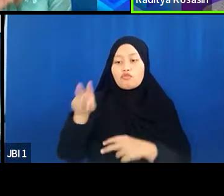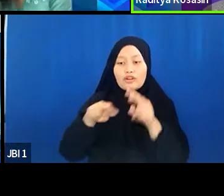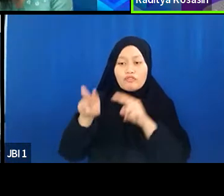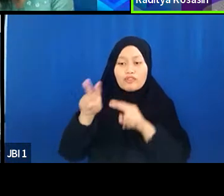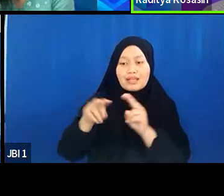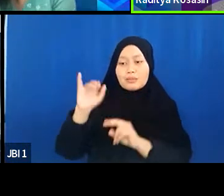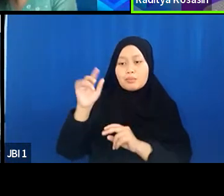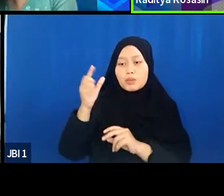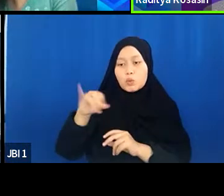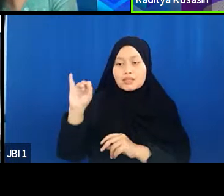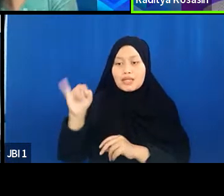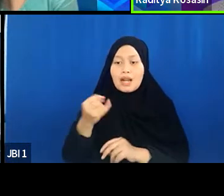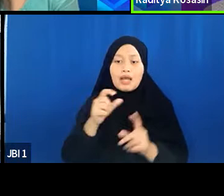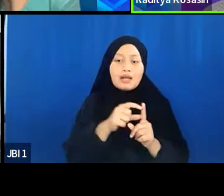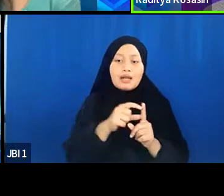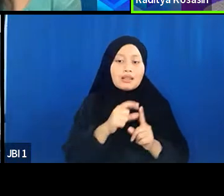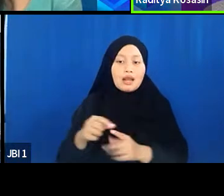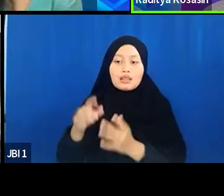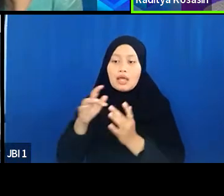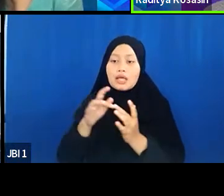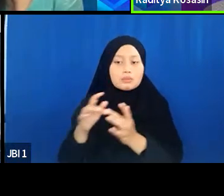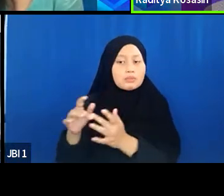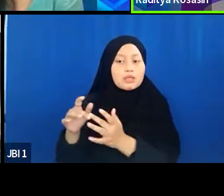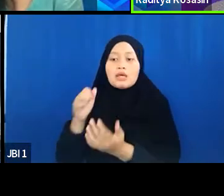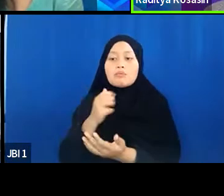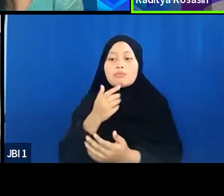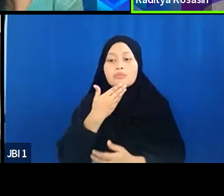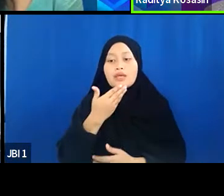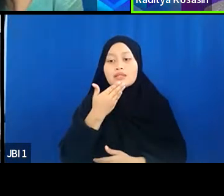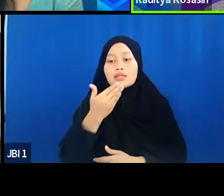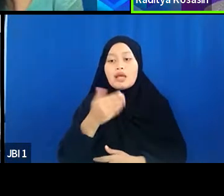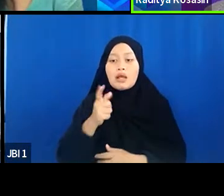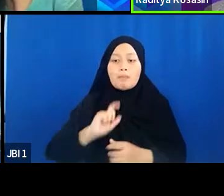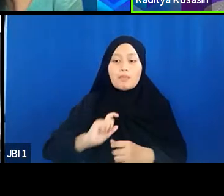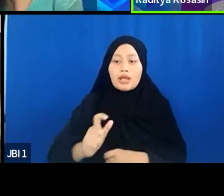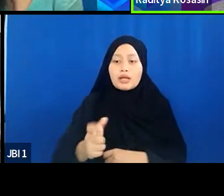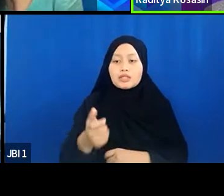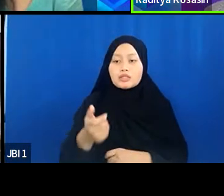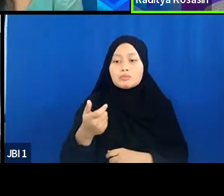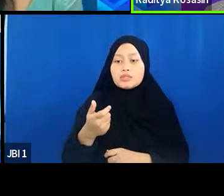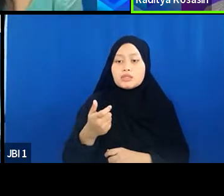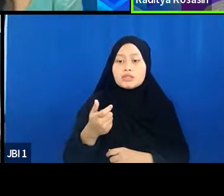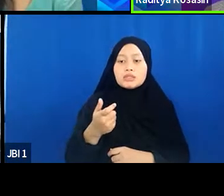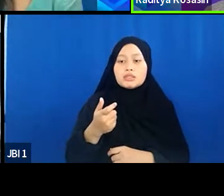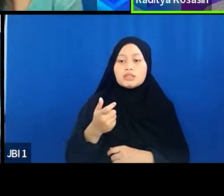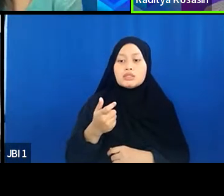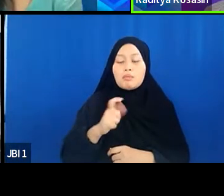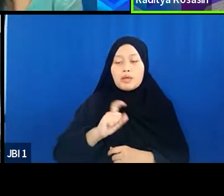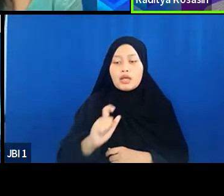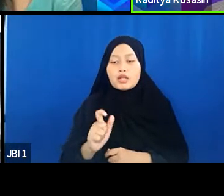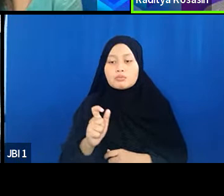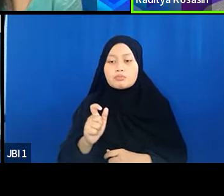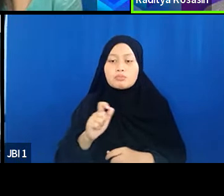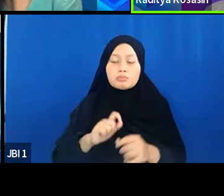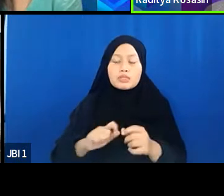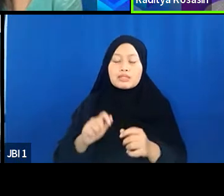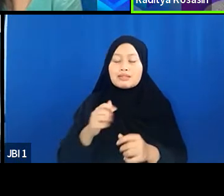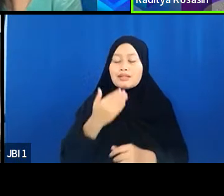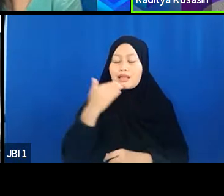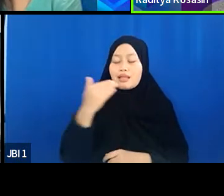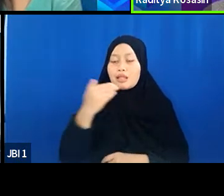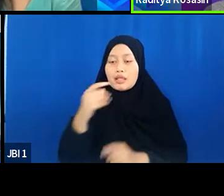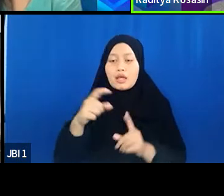biasanya ada mekanisme yang bisa dilakukan untuk mengakses atau melakukan verifikasi dengan dukcapil Ya